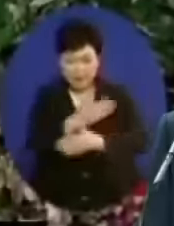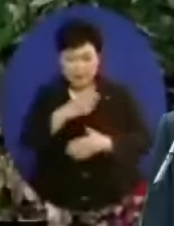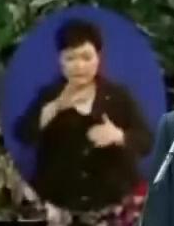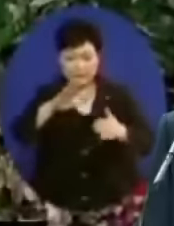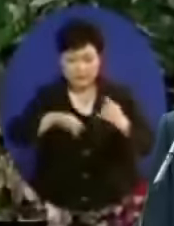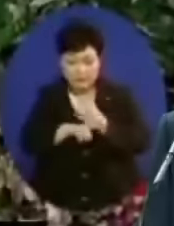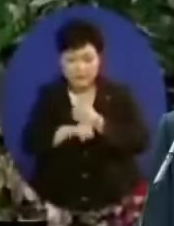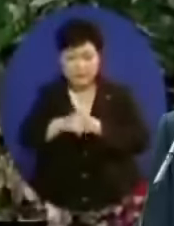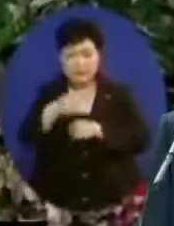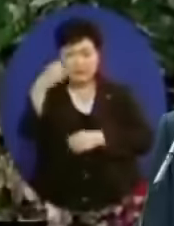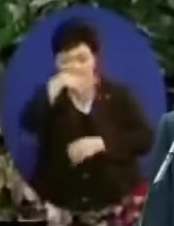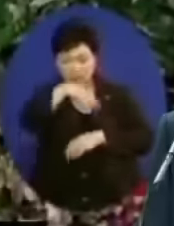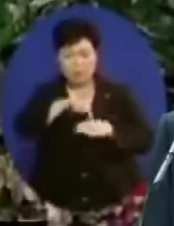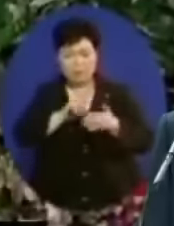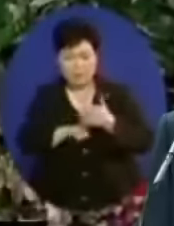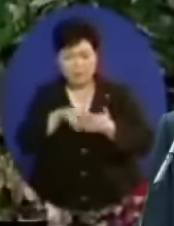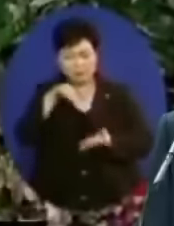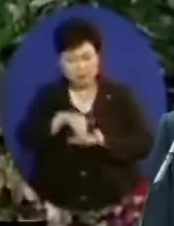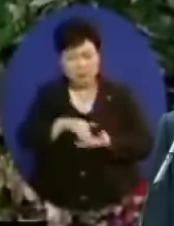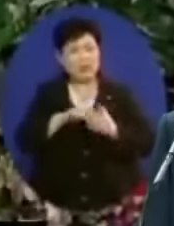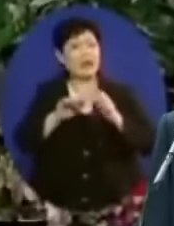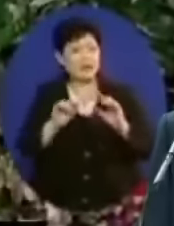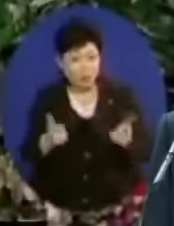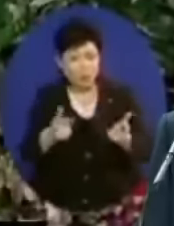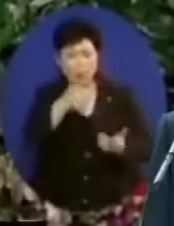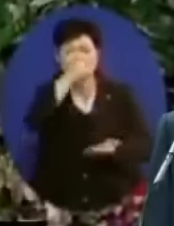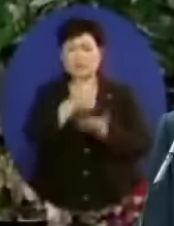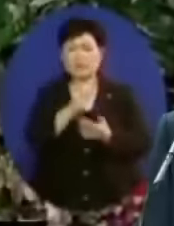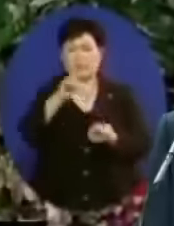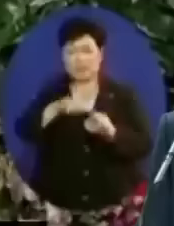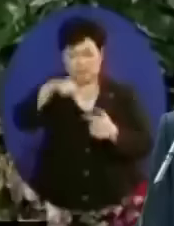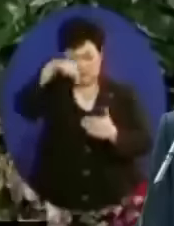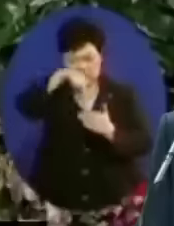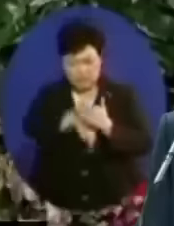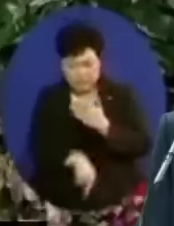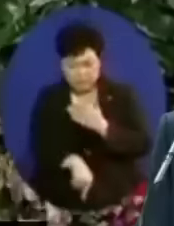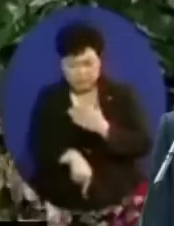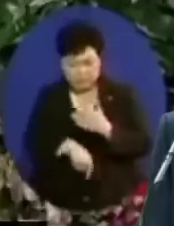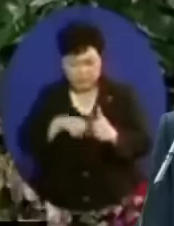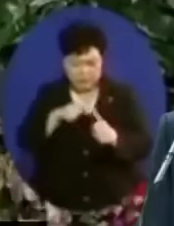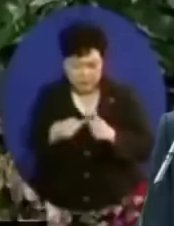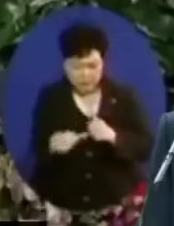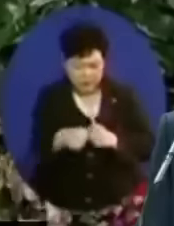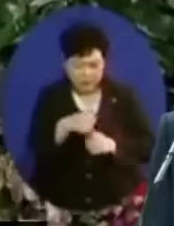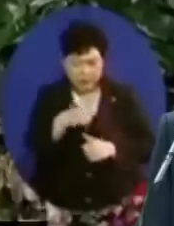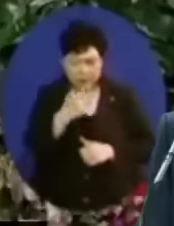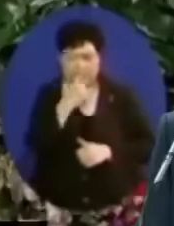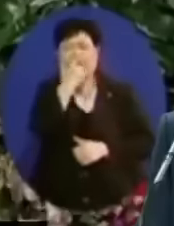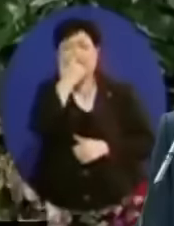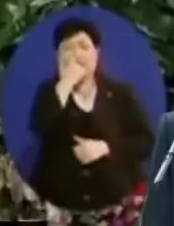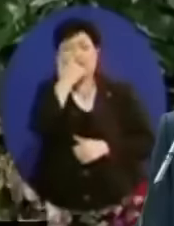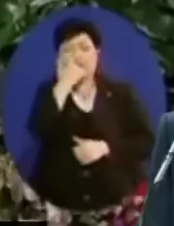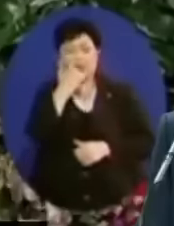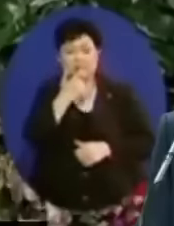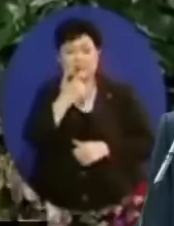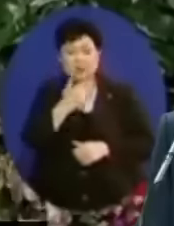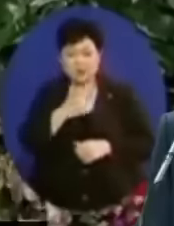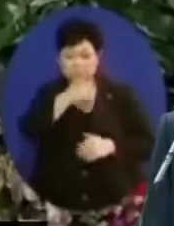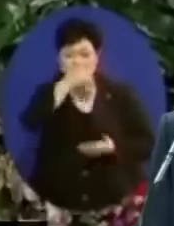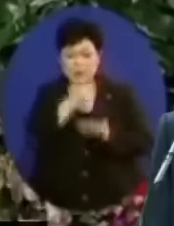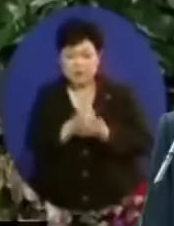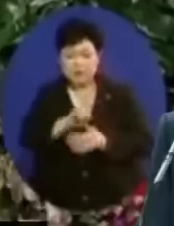그저 마음만으로만 후회하는 것이 아닙니다. 죄에 대해 깊은 책망과 가책으로 죄에서